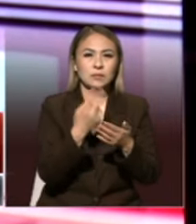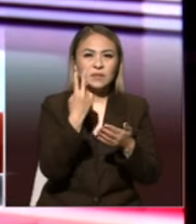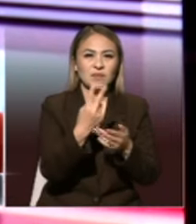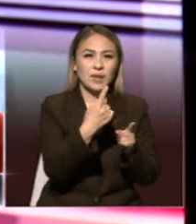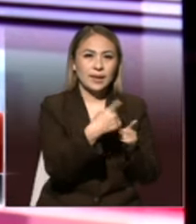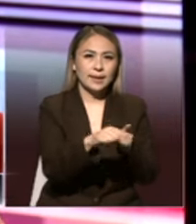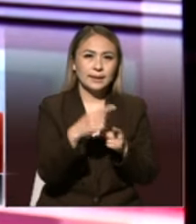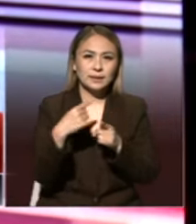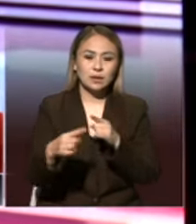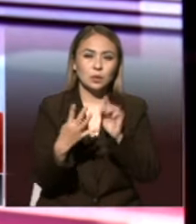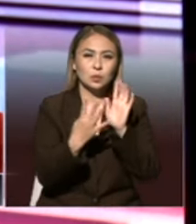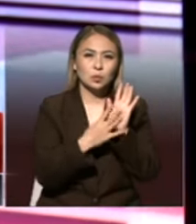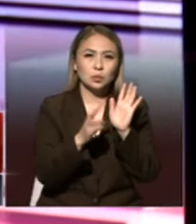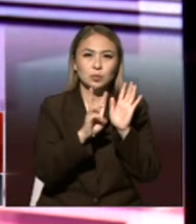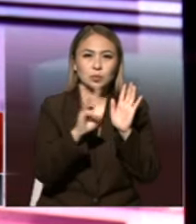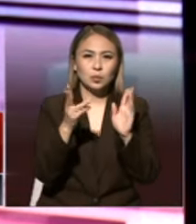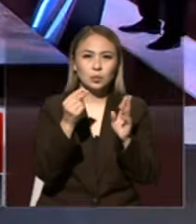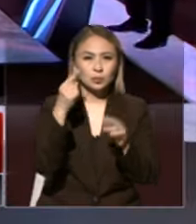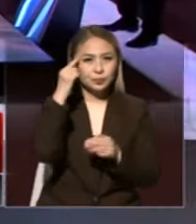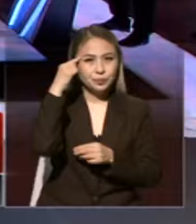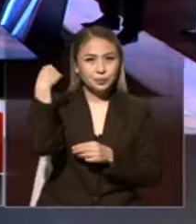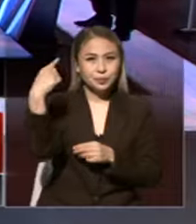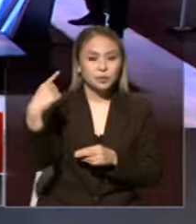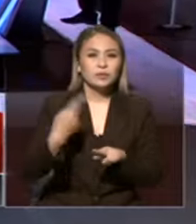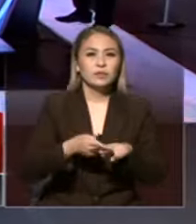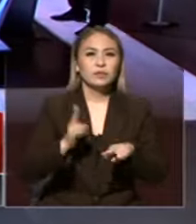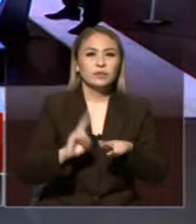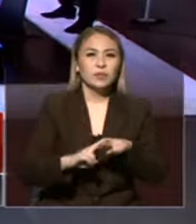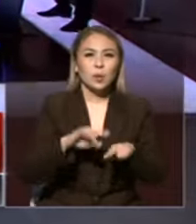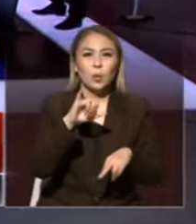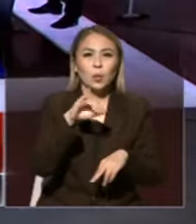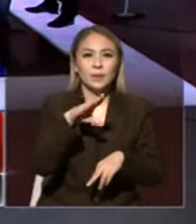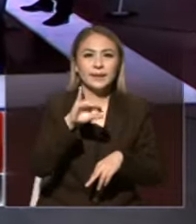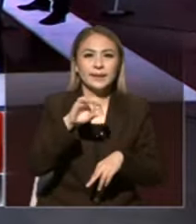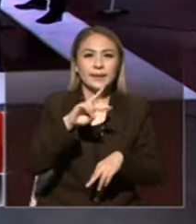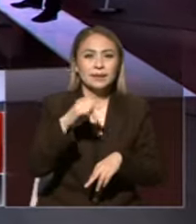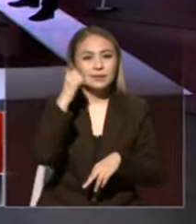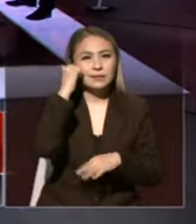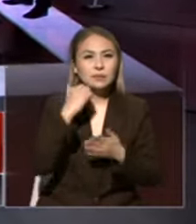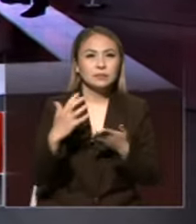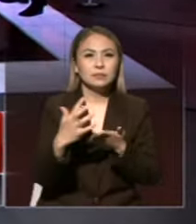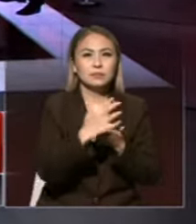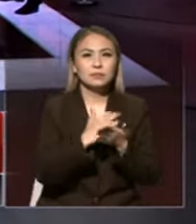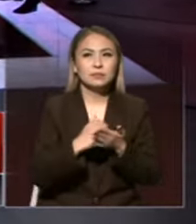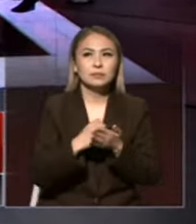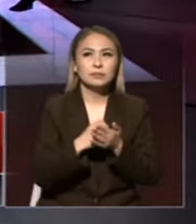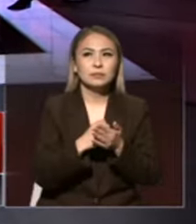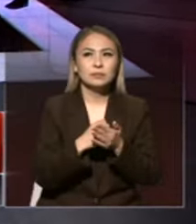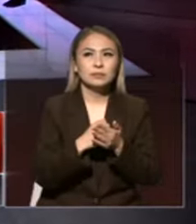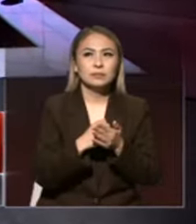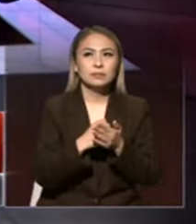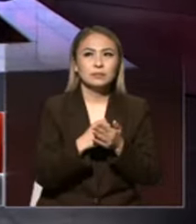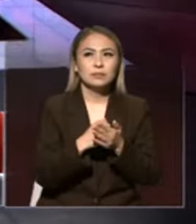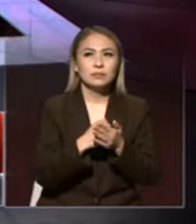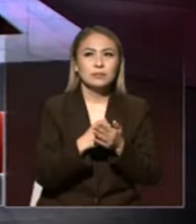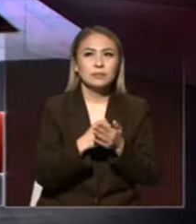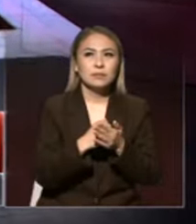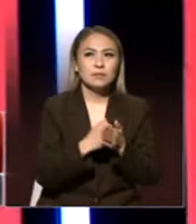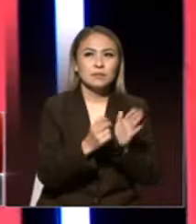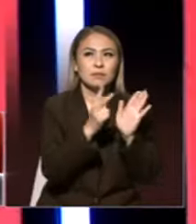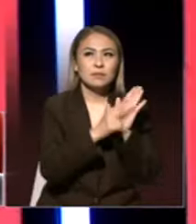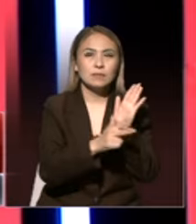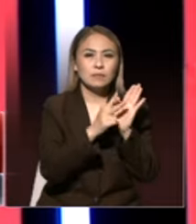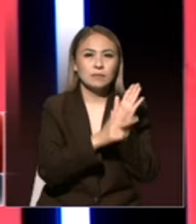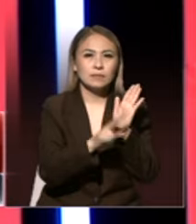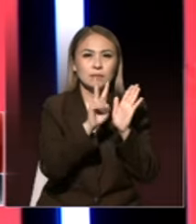айырмашылығы 9 миллион деген өте масқара да мысалы. Ал өтелі алым деп отыр. Басқа марка ғой сіз айтып отырған. Екеуі де 80. 82